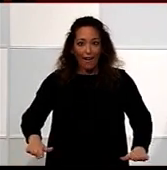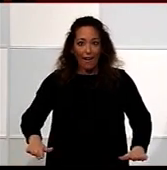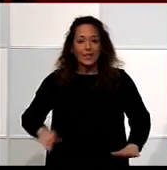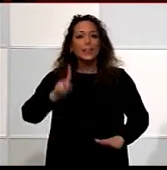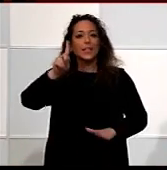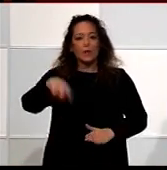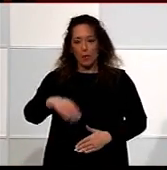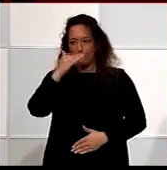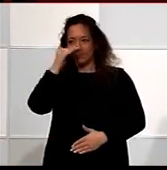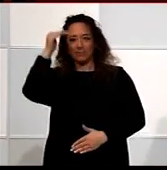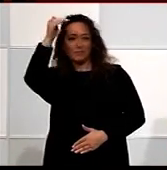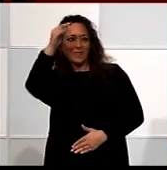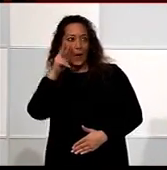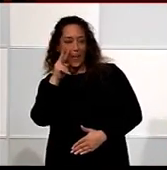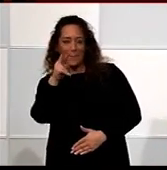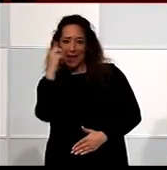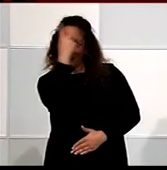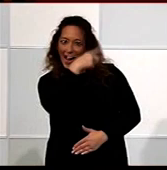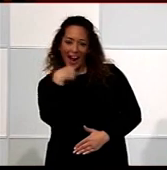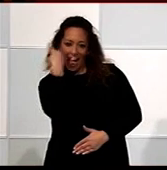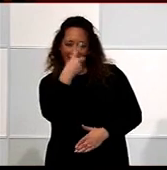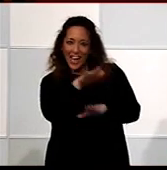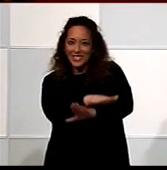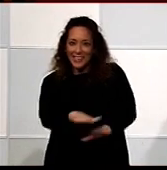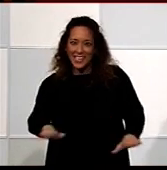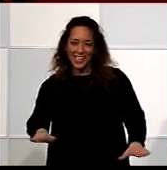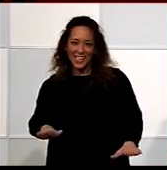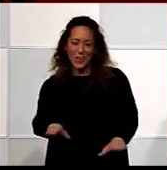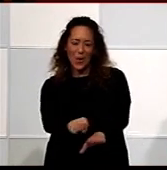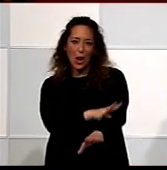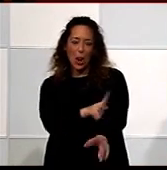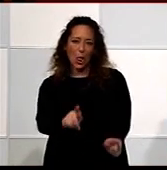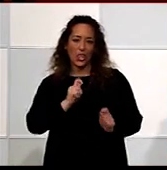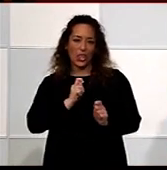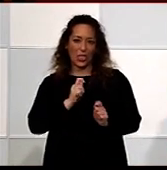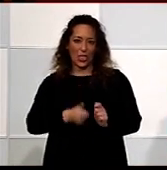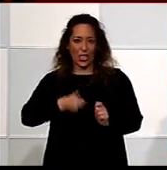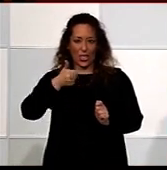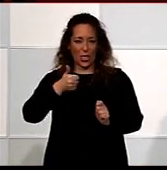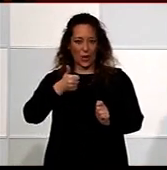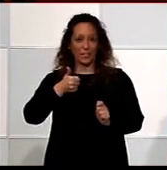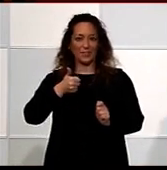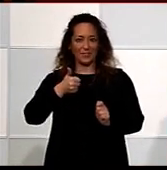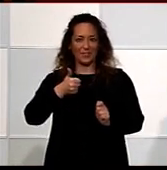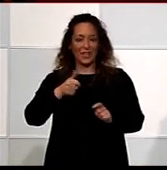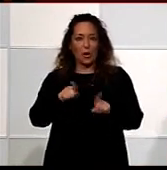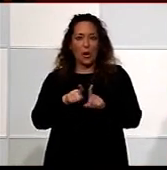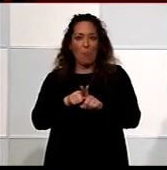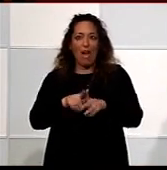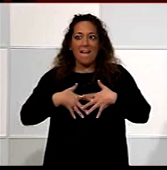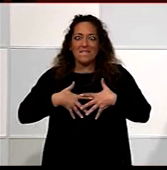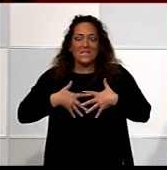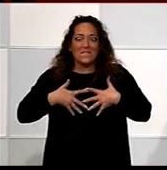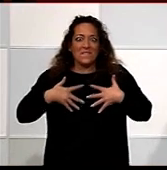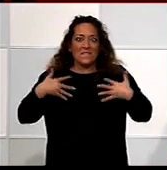la revisquin veient les cares dels més petits i petites mentre esclaten de felicitat en obrir